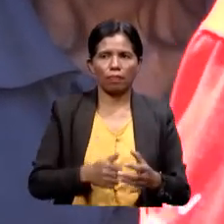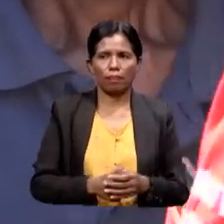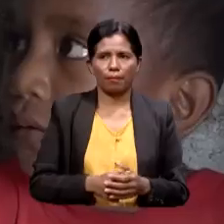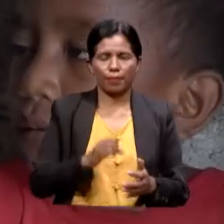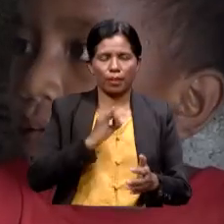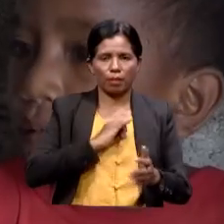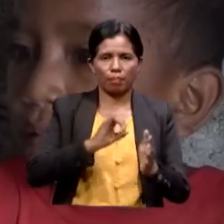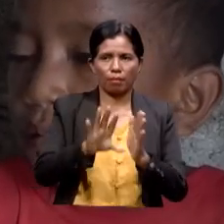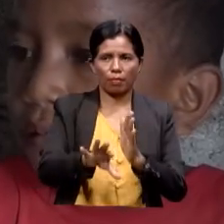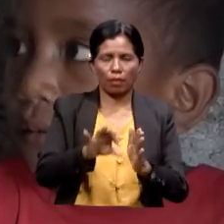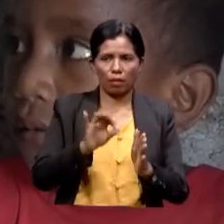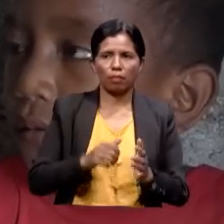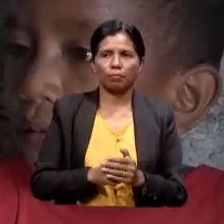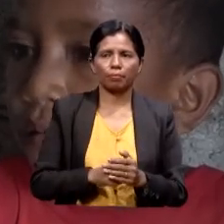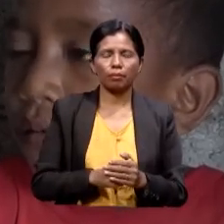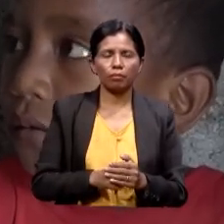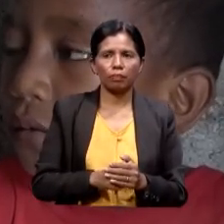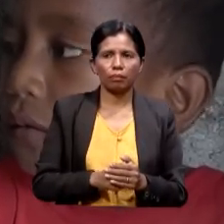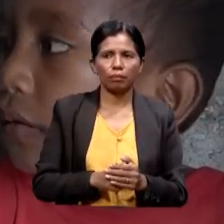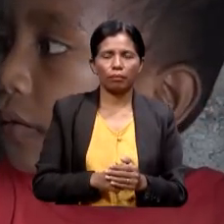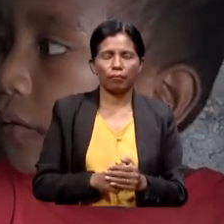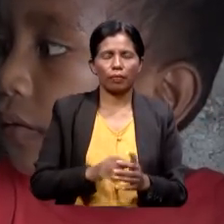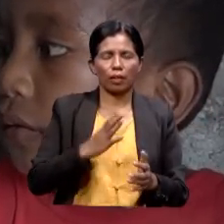tu be jamane ne maka ma